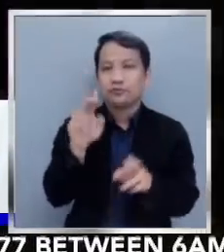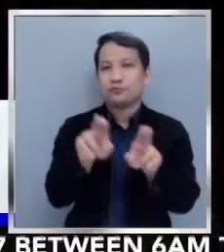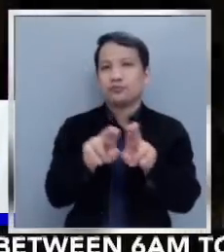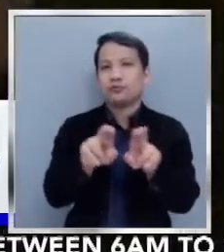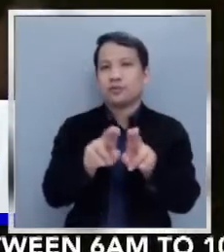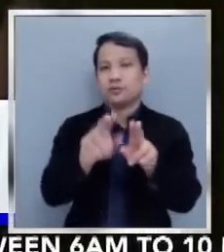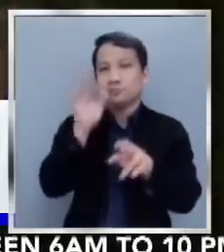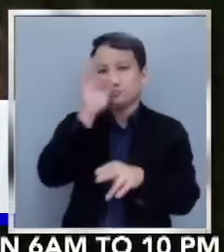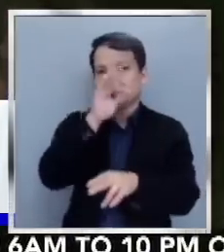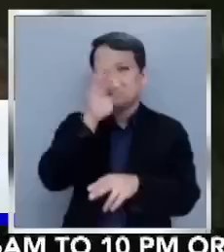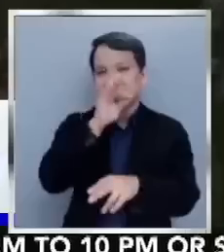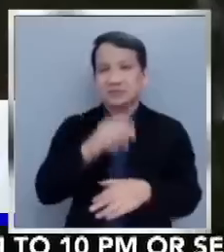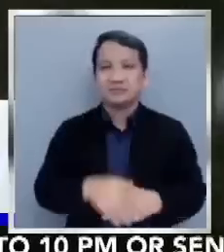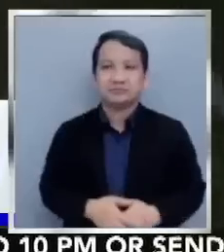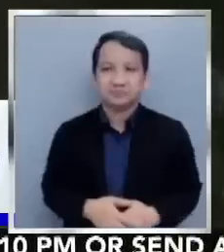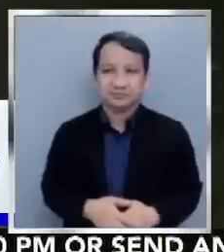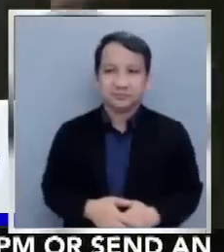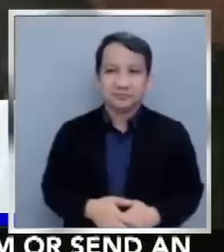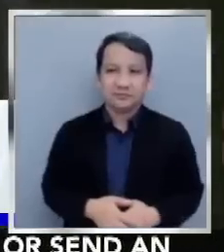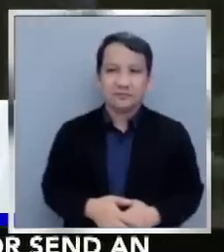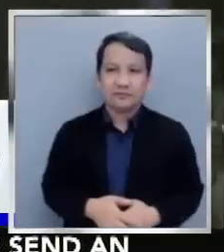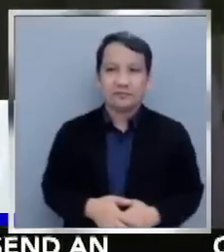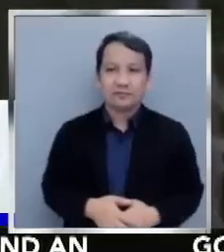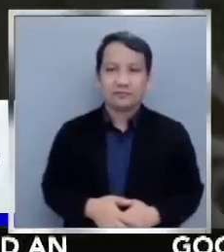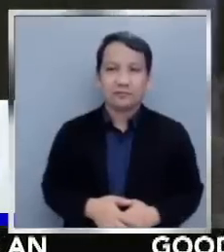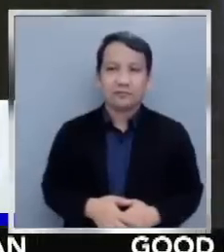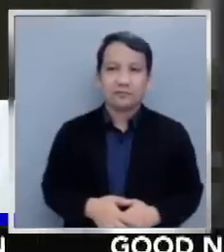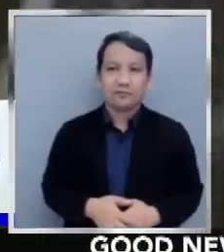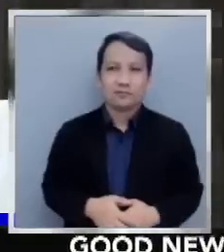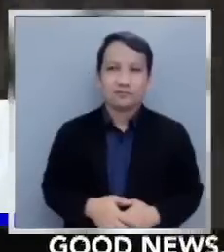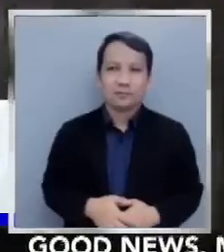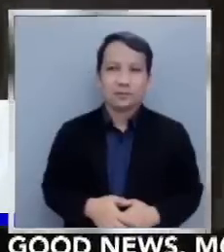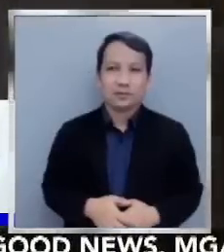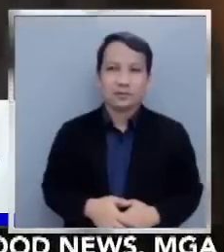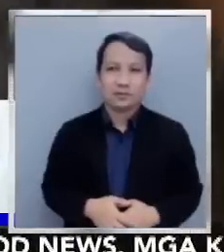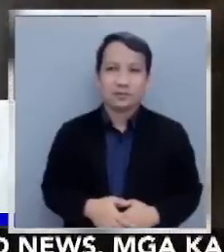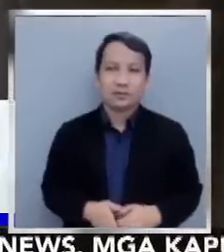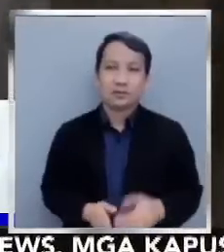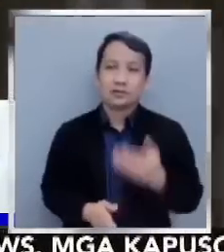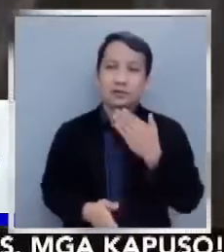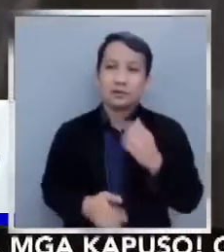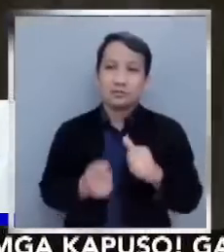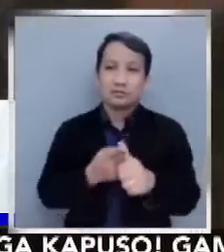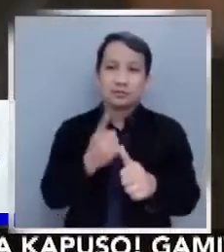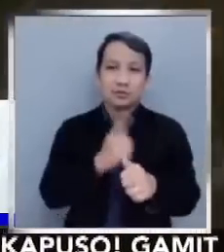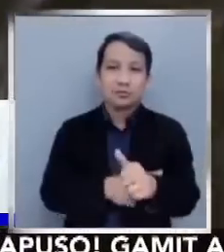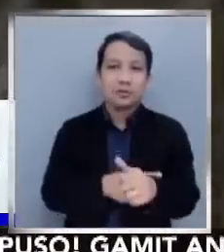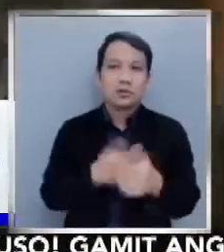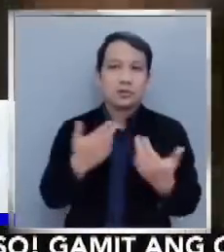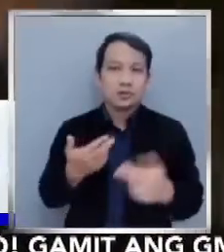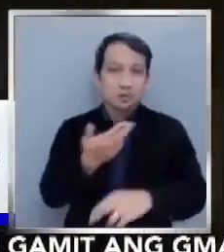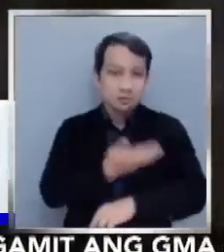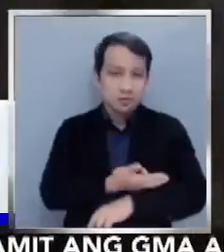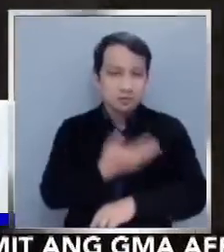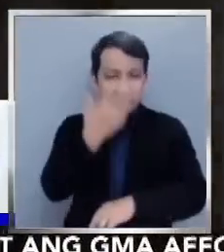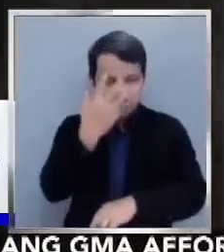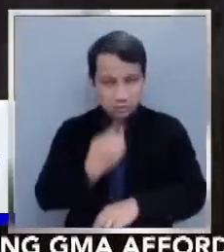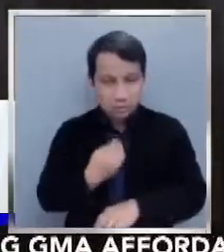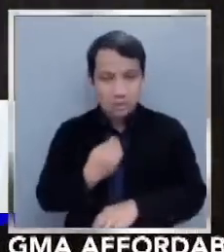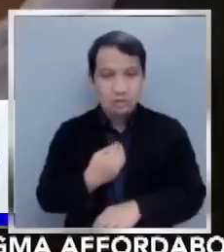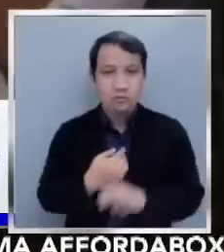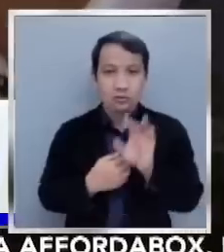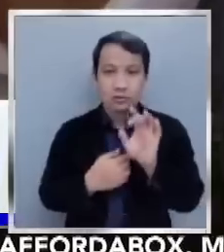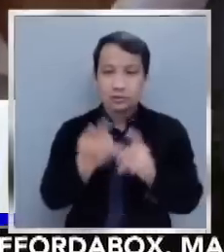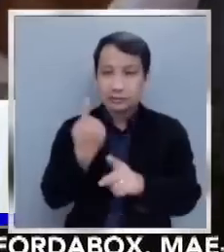Pilipino. Hi, sir. Nauna na nitong sinabi na makakapagpahinga at makakatulog na siya ng